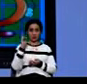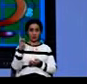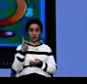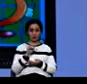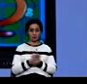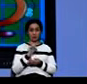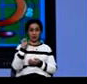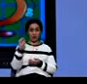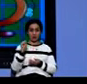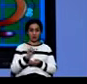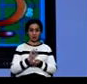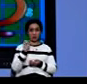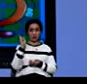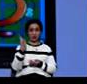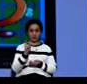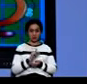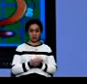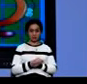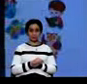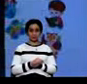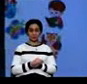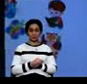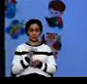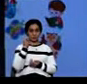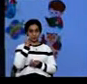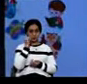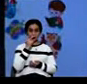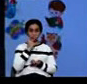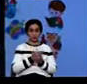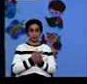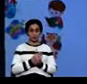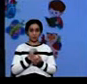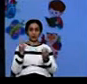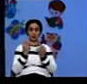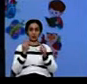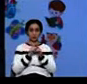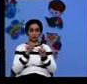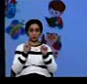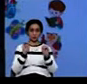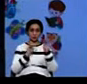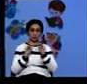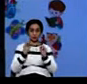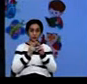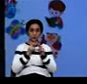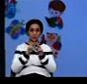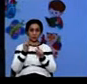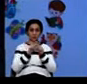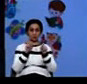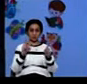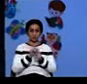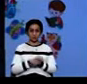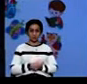К, А, К. Думайте, ребята, какое слово можно составить из этих букв?